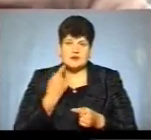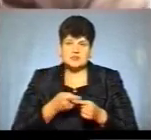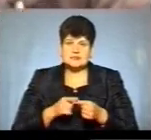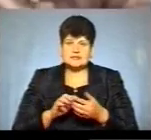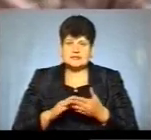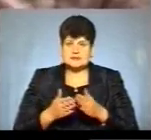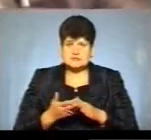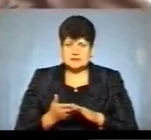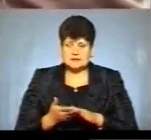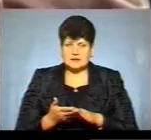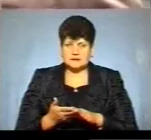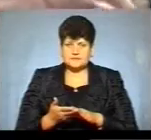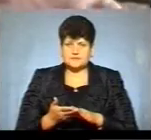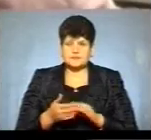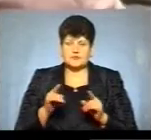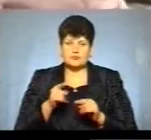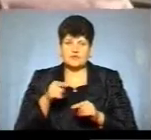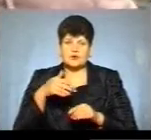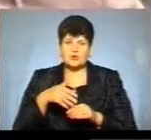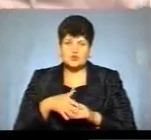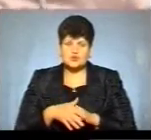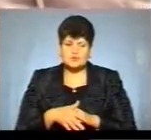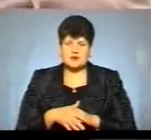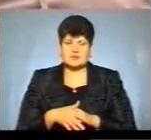стани, щоб ви розуміли,